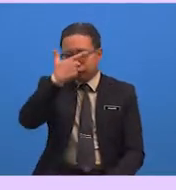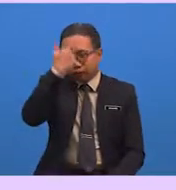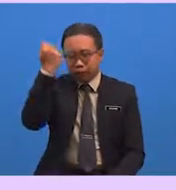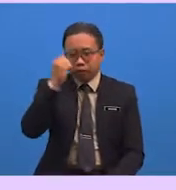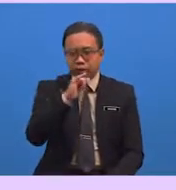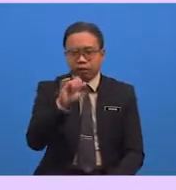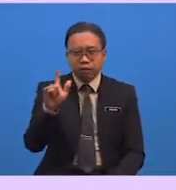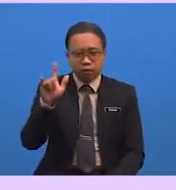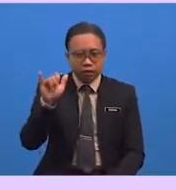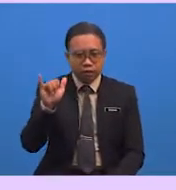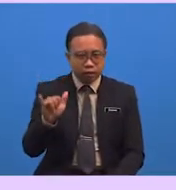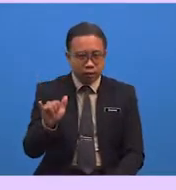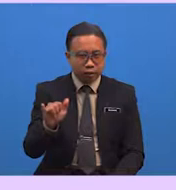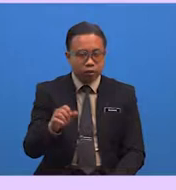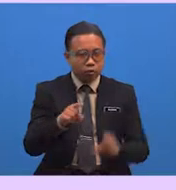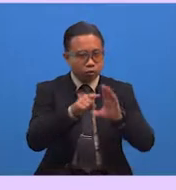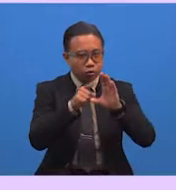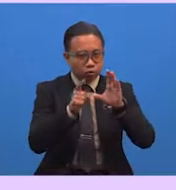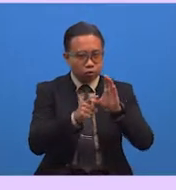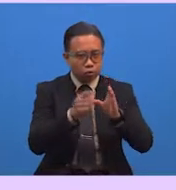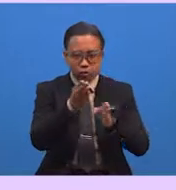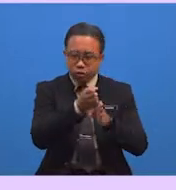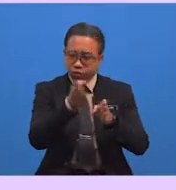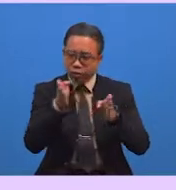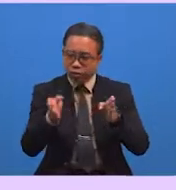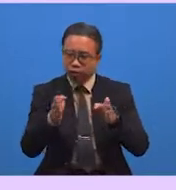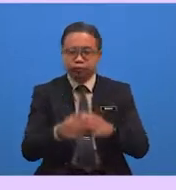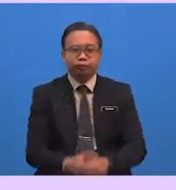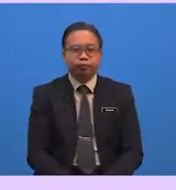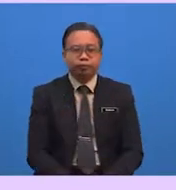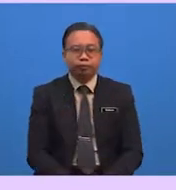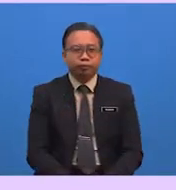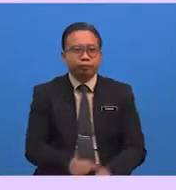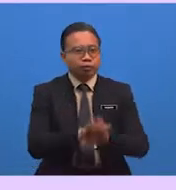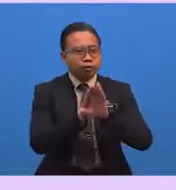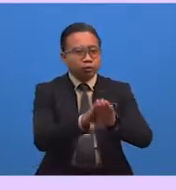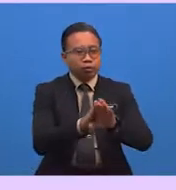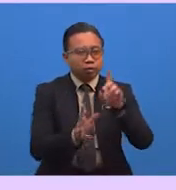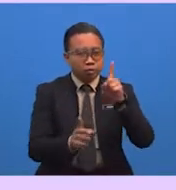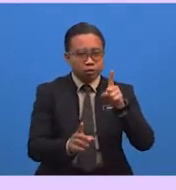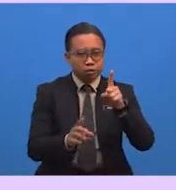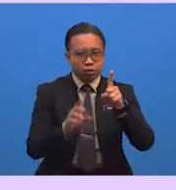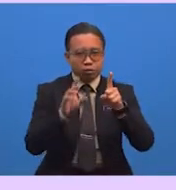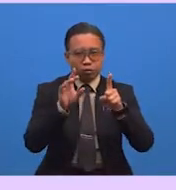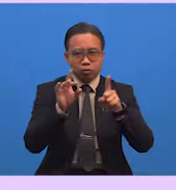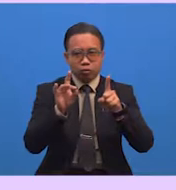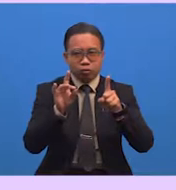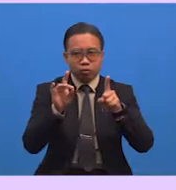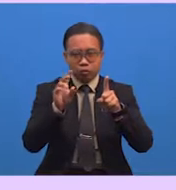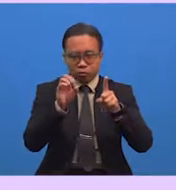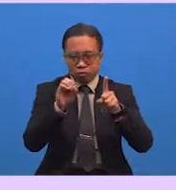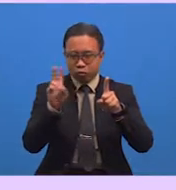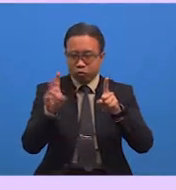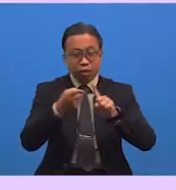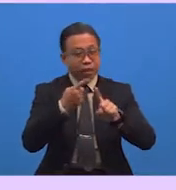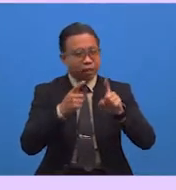kerana ianya merupakan sudut bersebelahan. Tolakkan 102 darjah